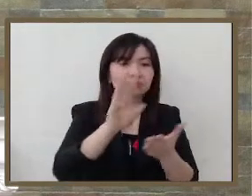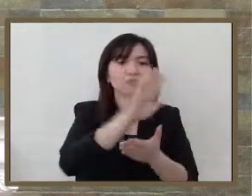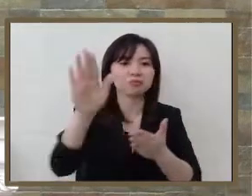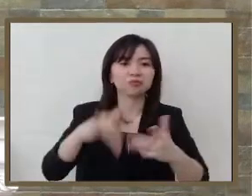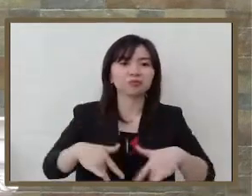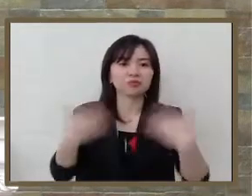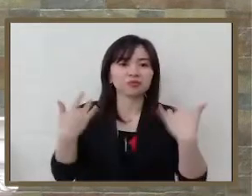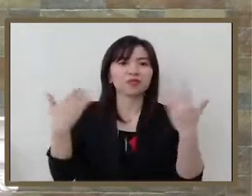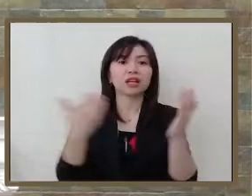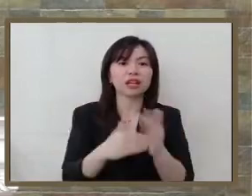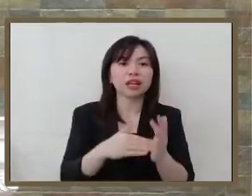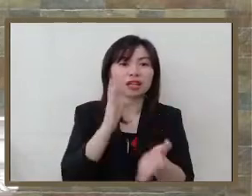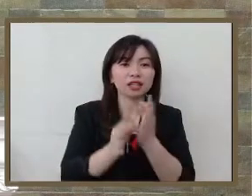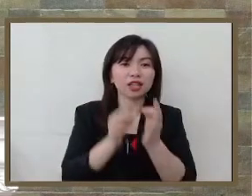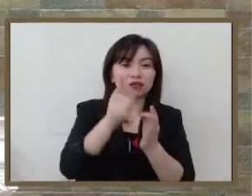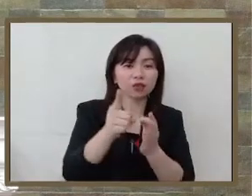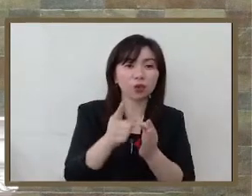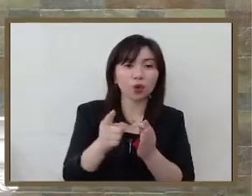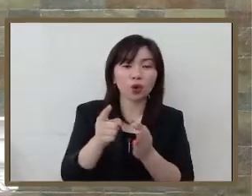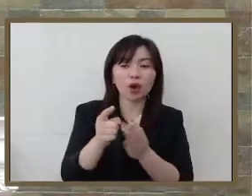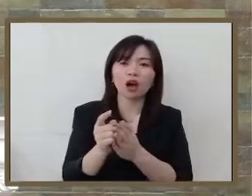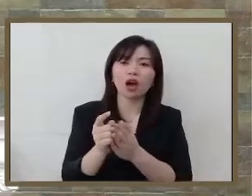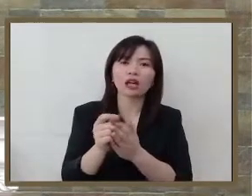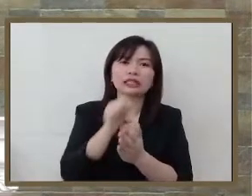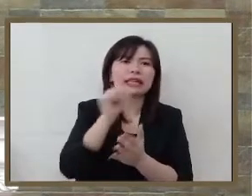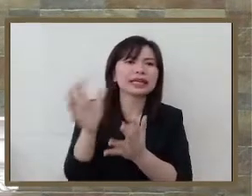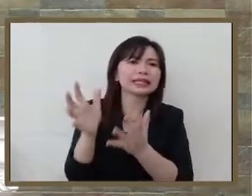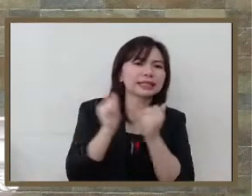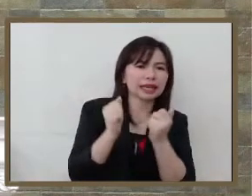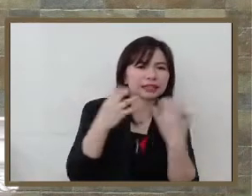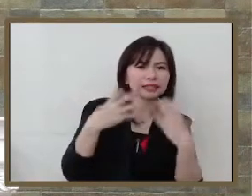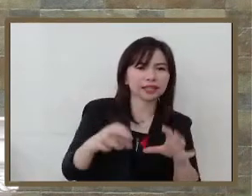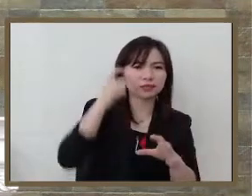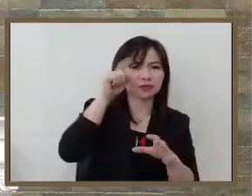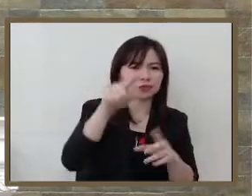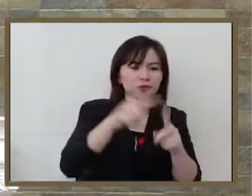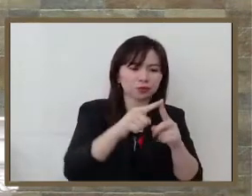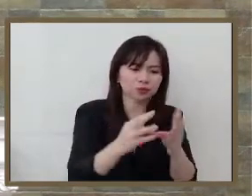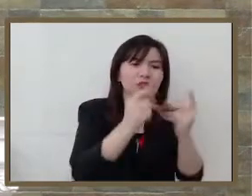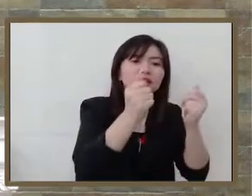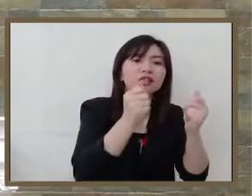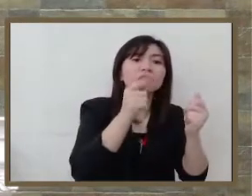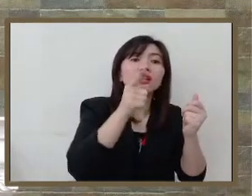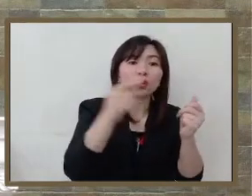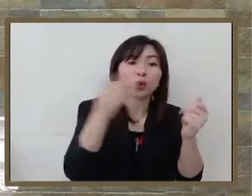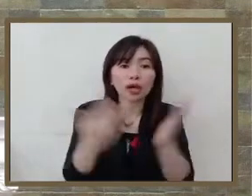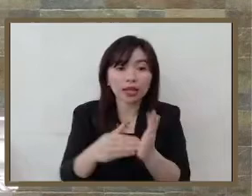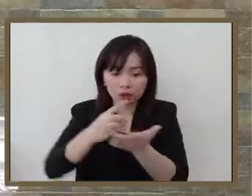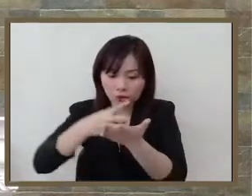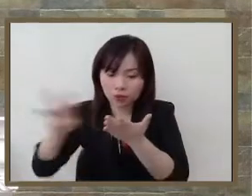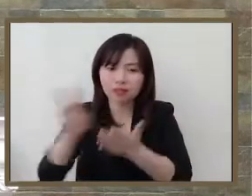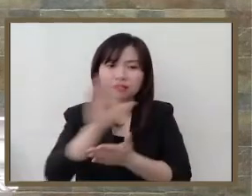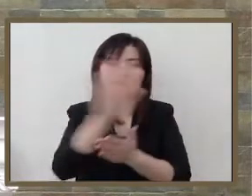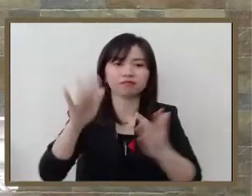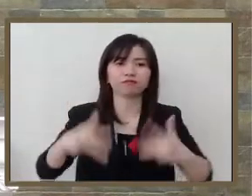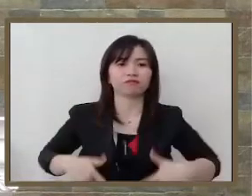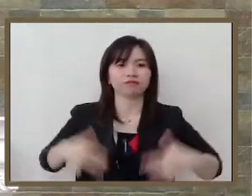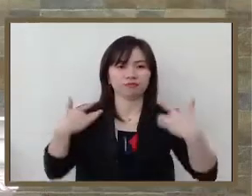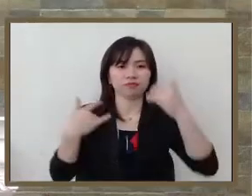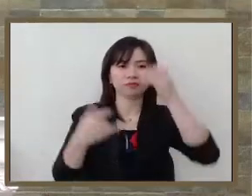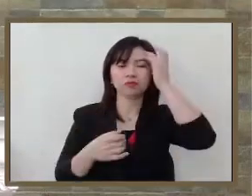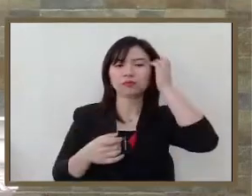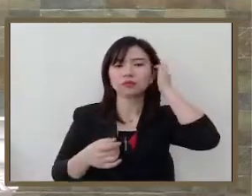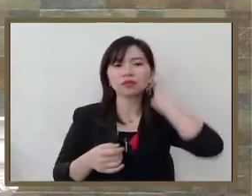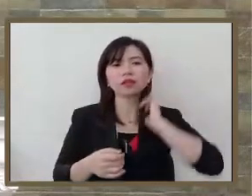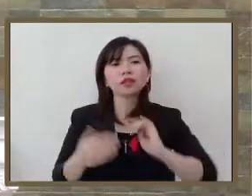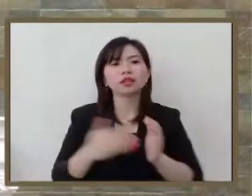Once you miss the chance na ikaw ay gumaling, mamimiss mo ang buhay mo. You will miss your life. Now, team